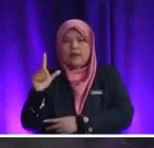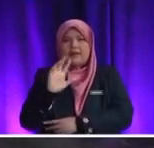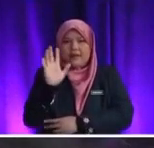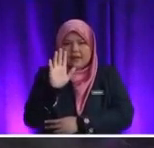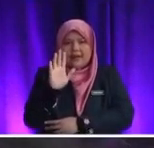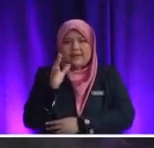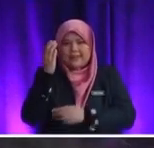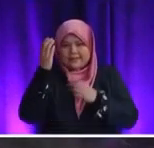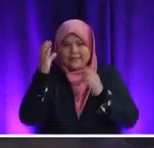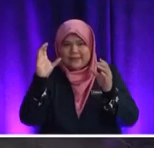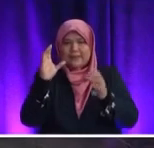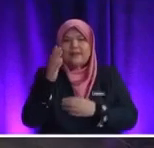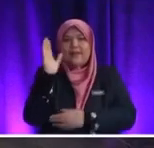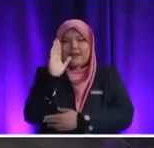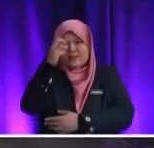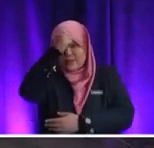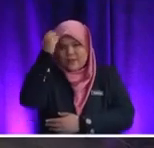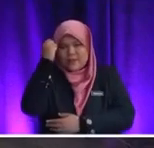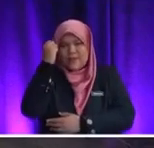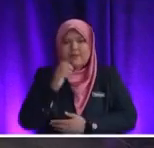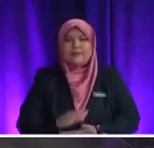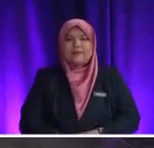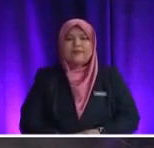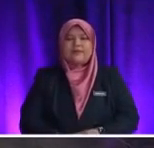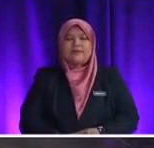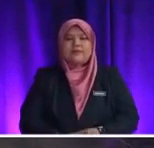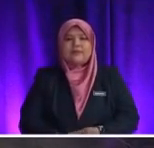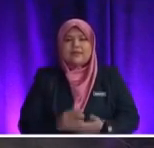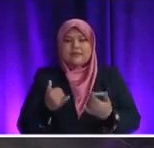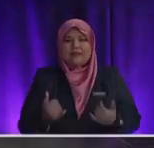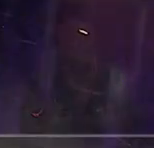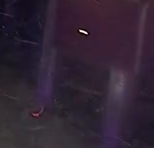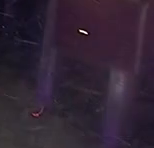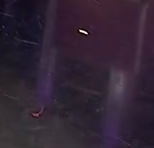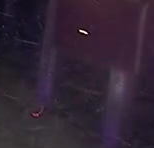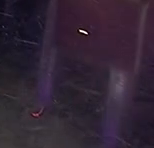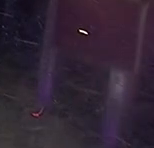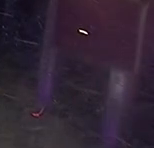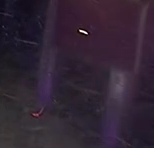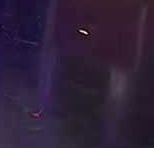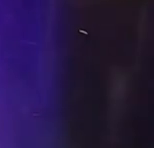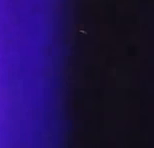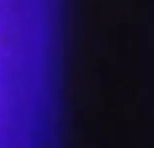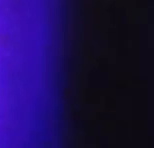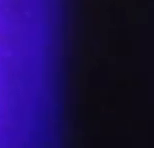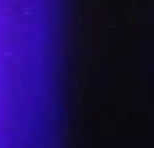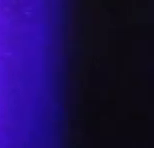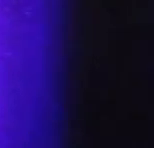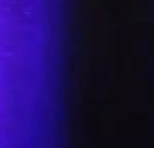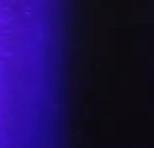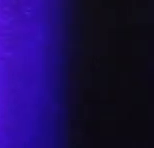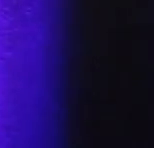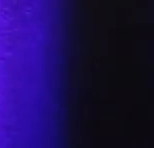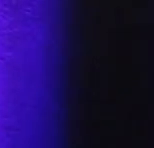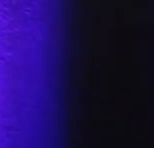sehat-sehat origo dan saya juga ingin memperkenalkan juga sisa kita pada hari ini yaitu cek gu Shi da